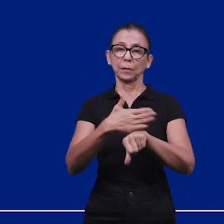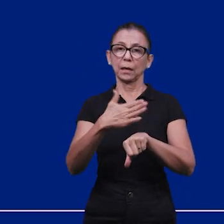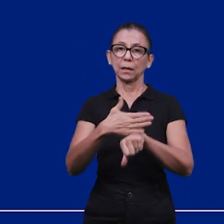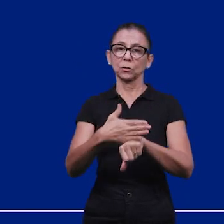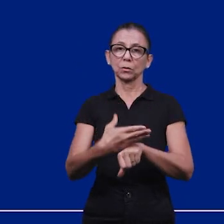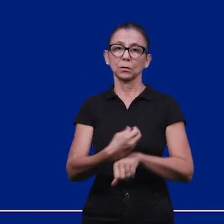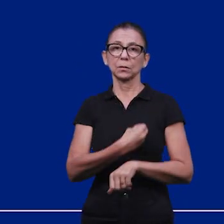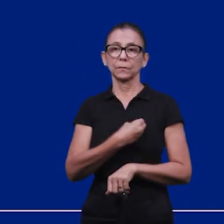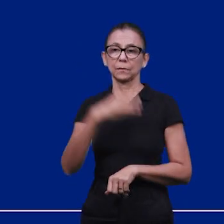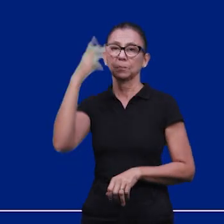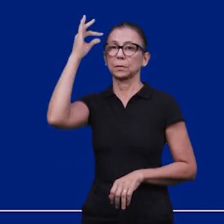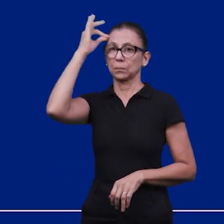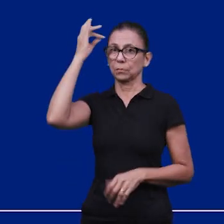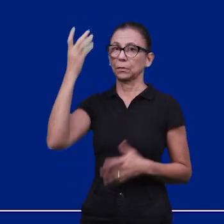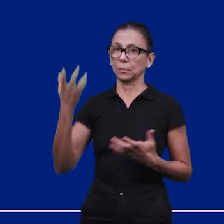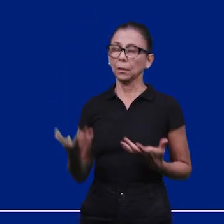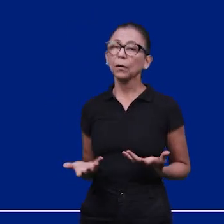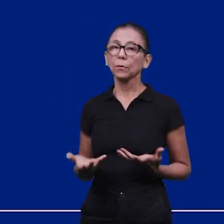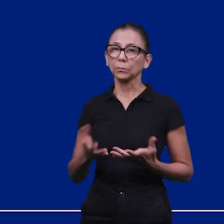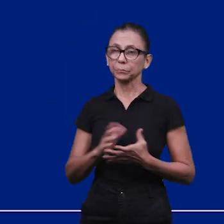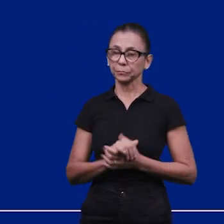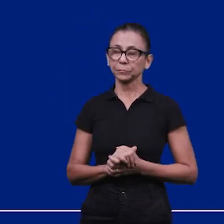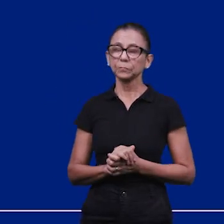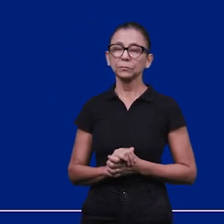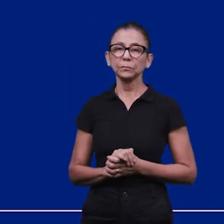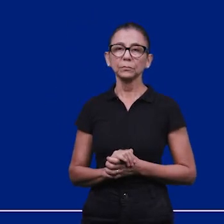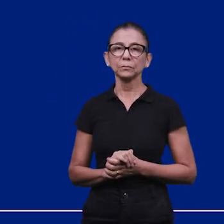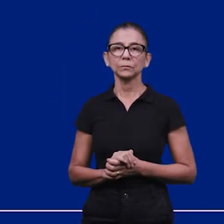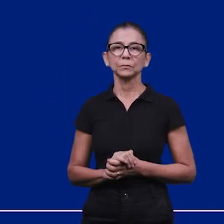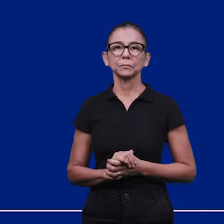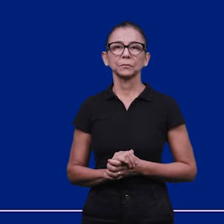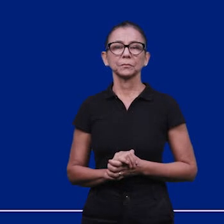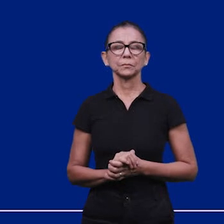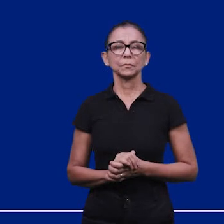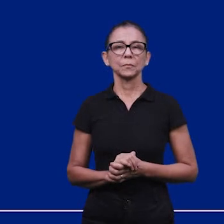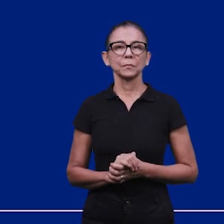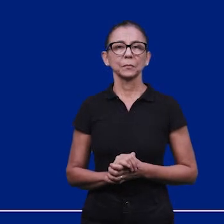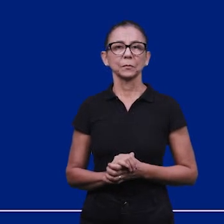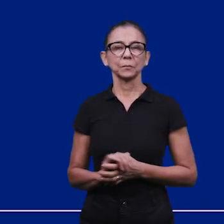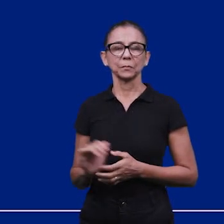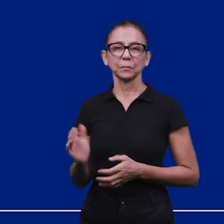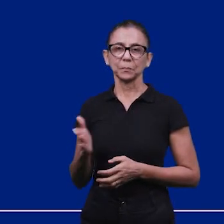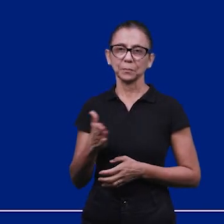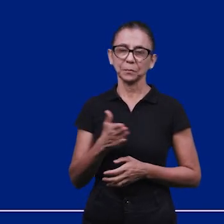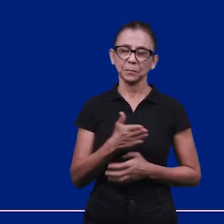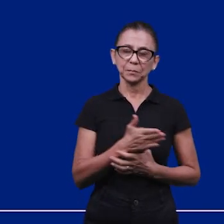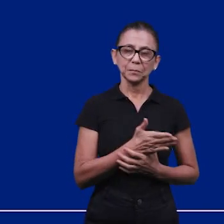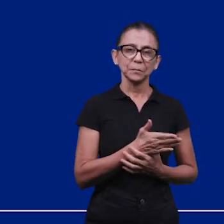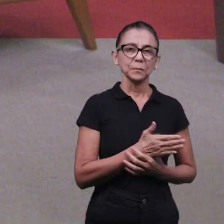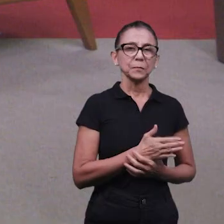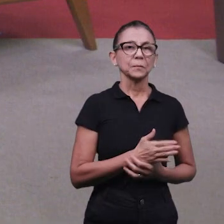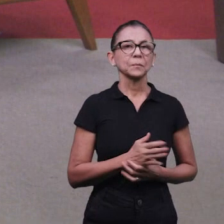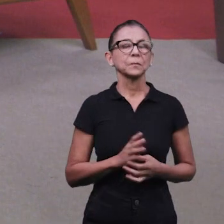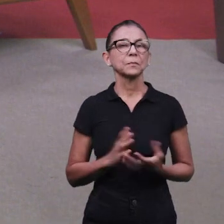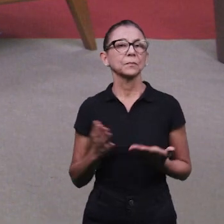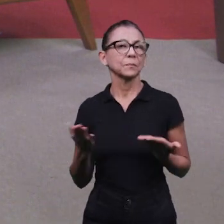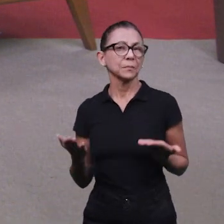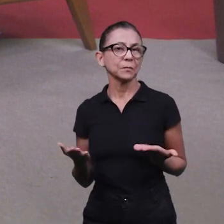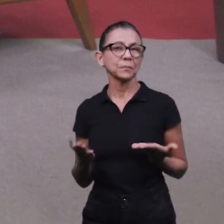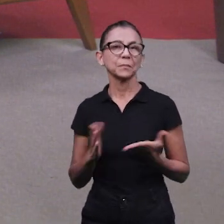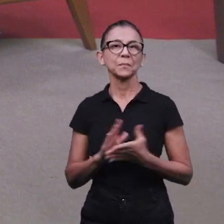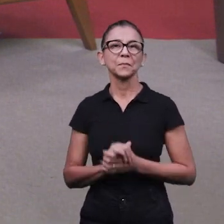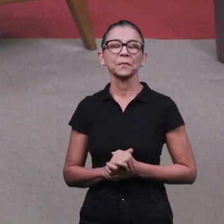mettre en pratique dans notre vie spirituelle. C'est ce qu'on a écrit Yvonne Maria Nunes de Vitoria dans l'état du Espírito